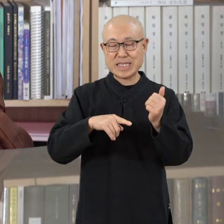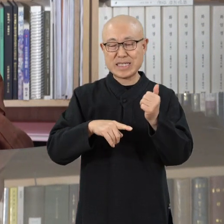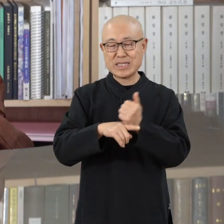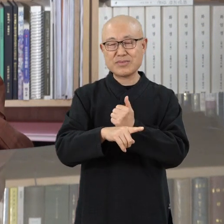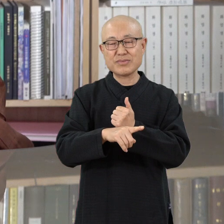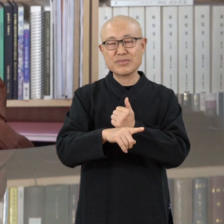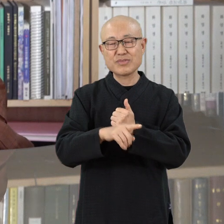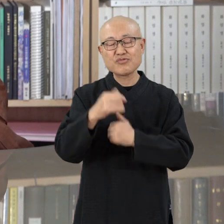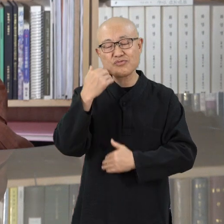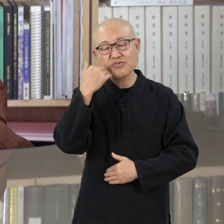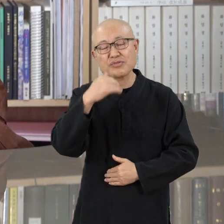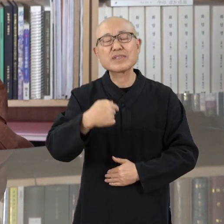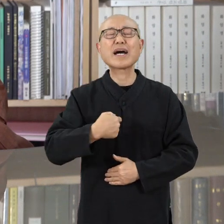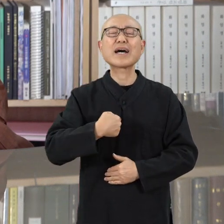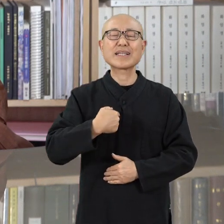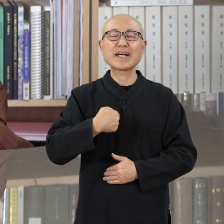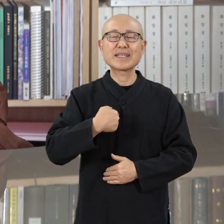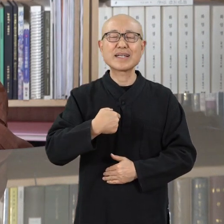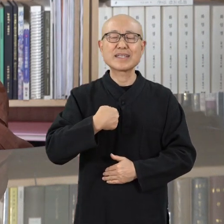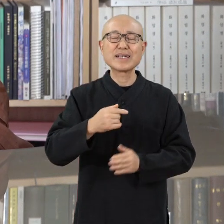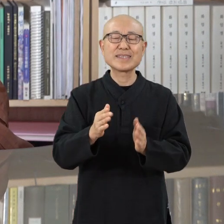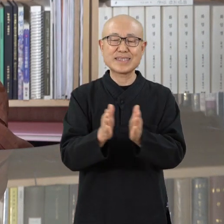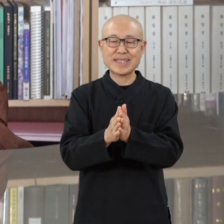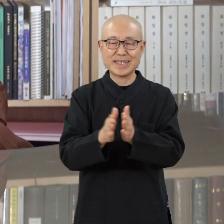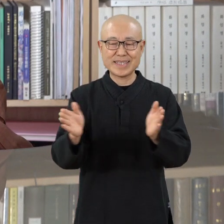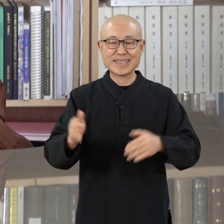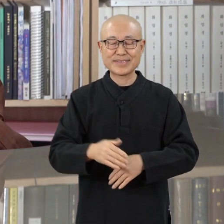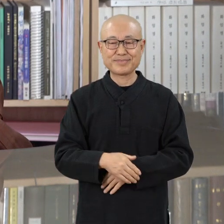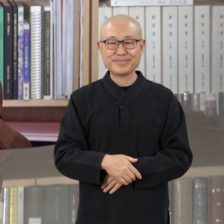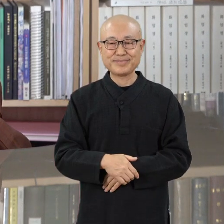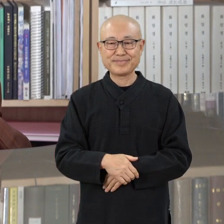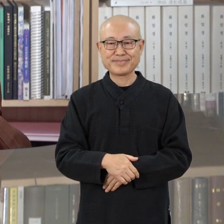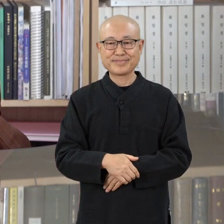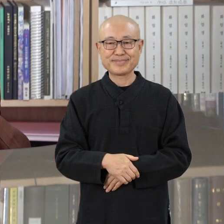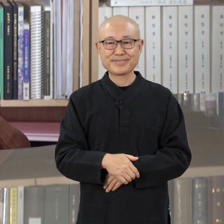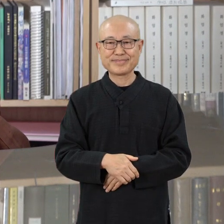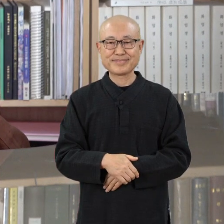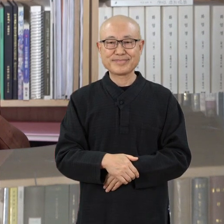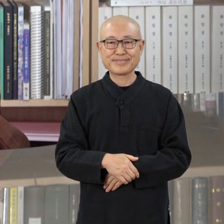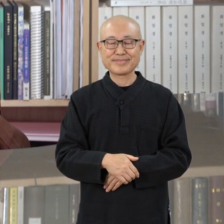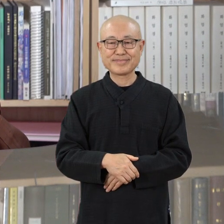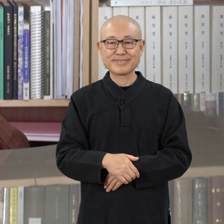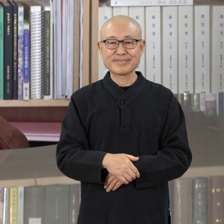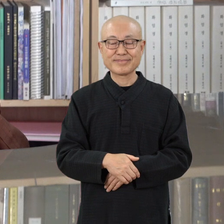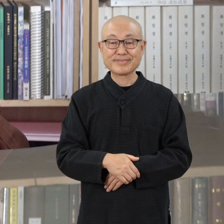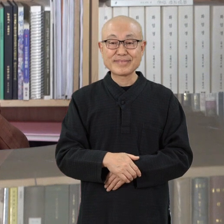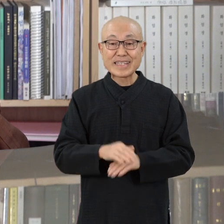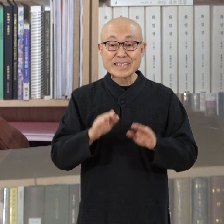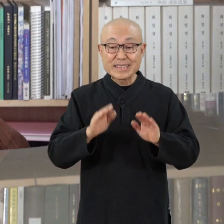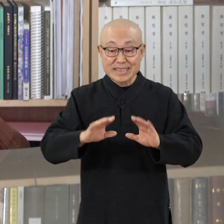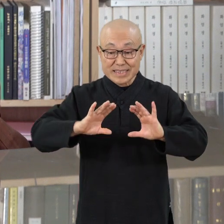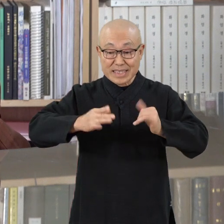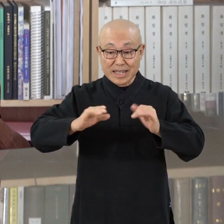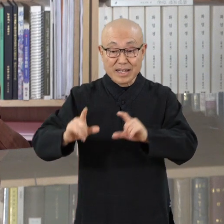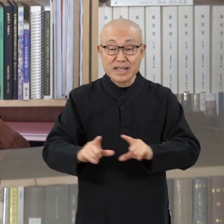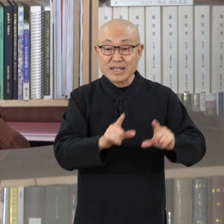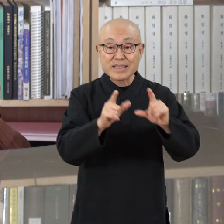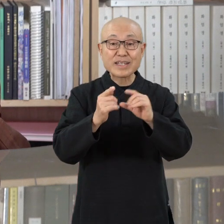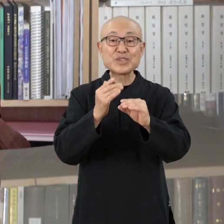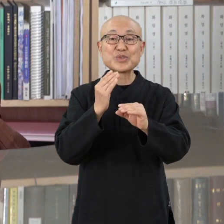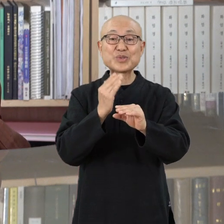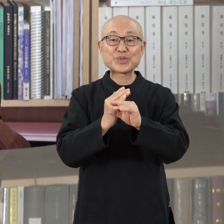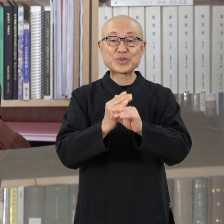나 자신에게 있다, 이런 말씀이 되겠습니다. 그래서 우리는 이 세상을